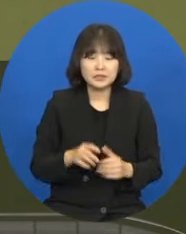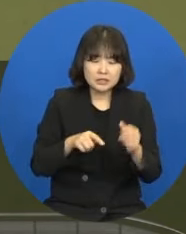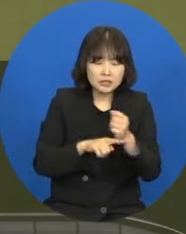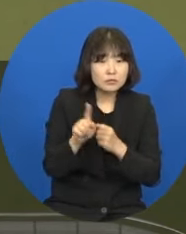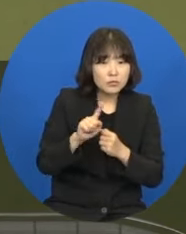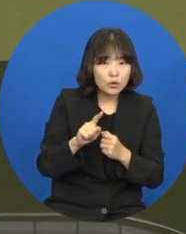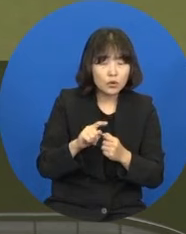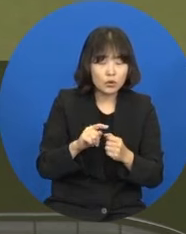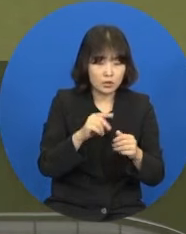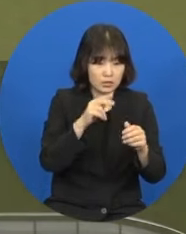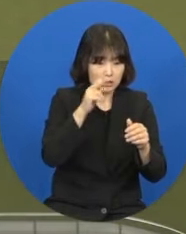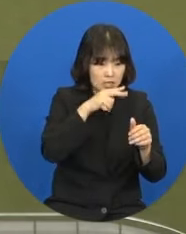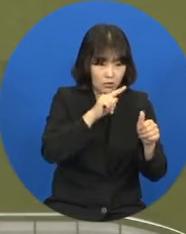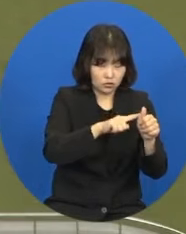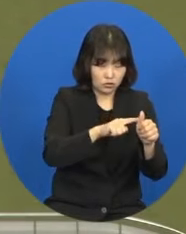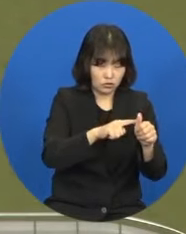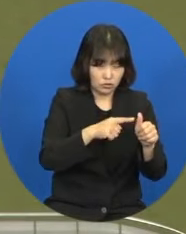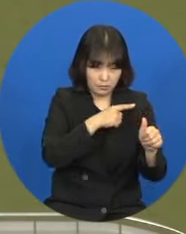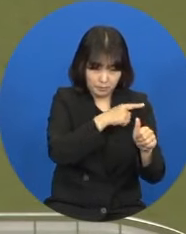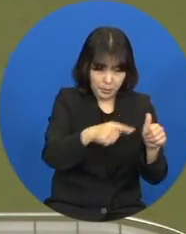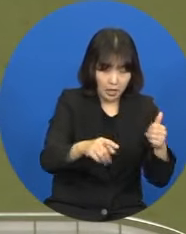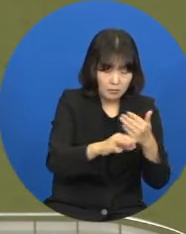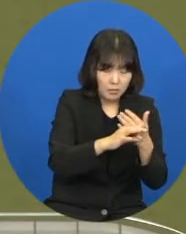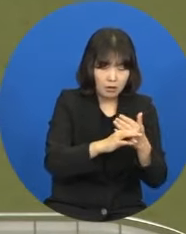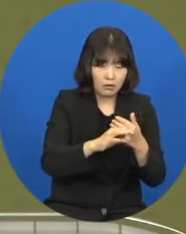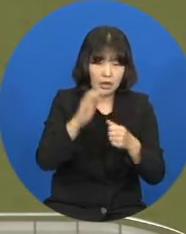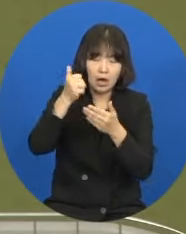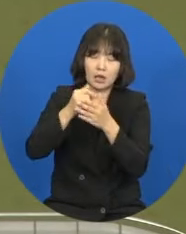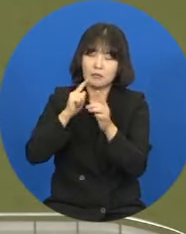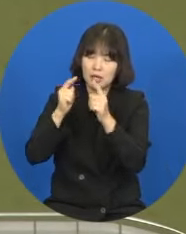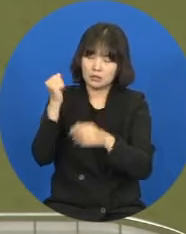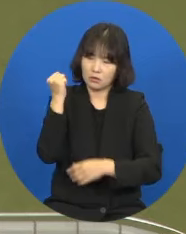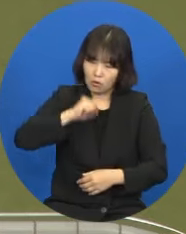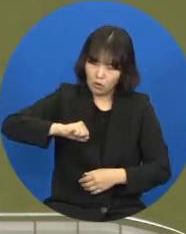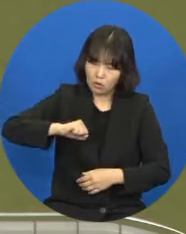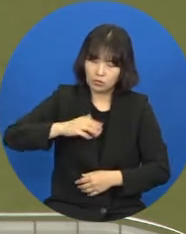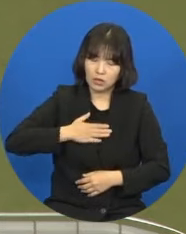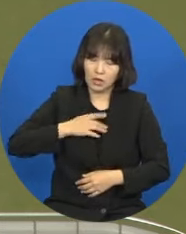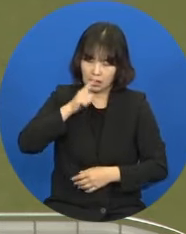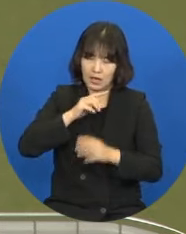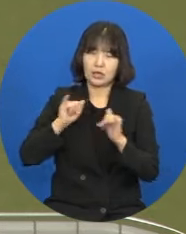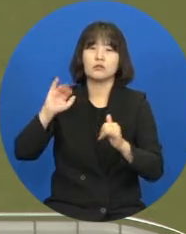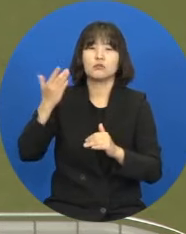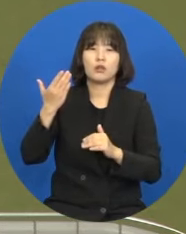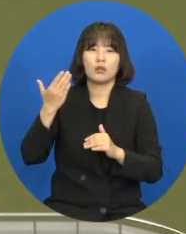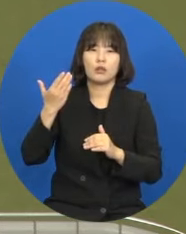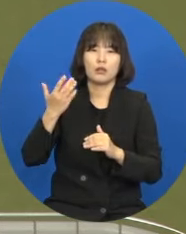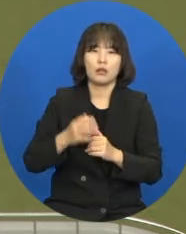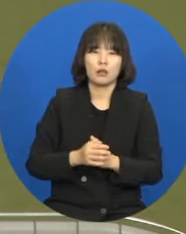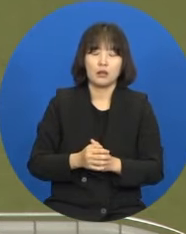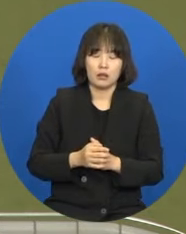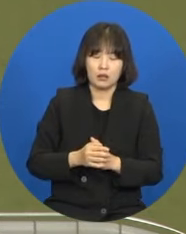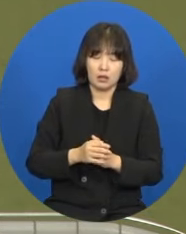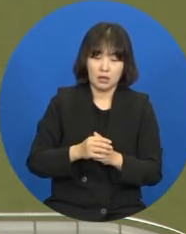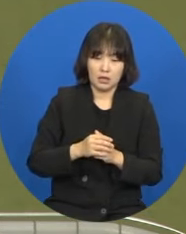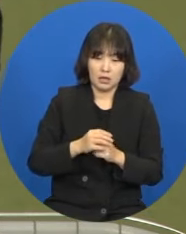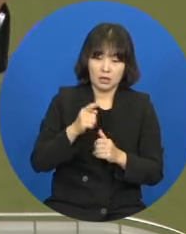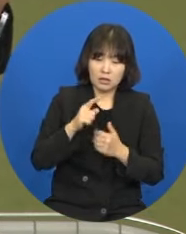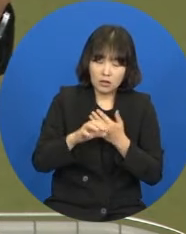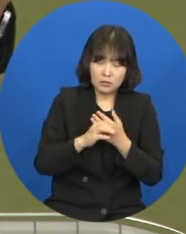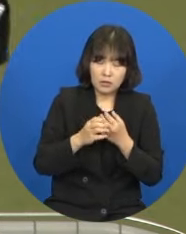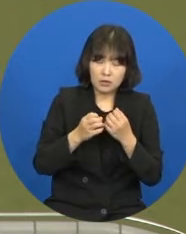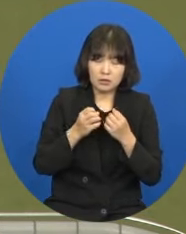죽이면 나도 하나님 말씀을 어기며 악인이 된다 그러면 그 악인이 되면 거기서 또 악이 나오는 거야 새로운 사울이 등정하는